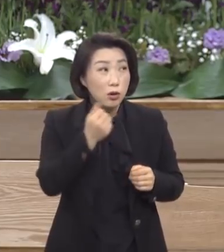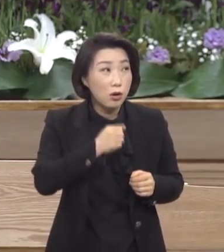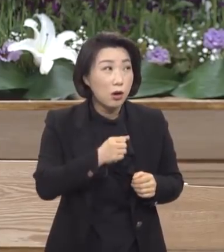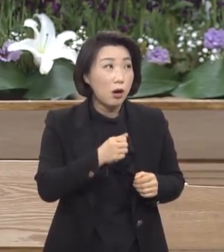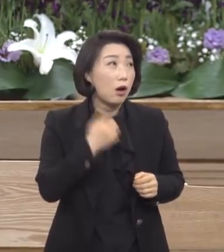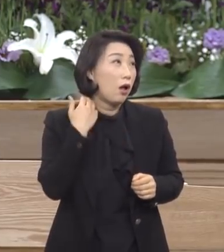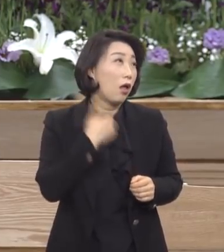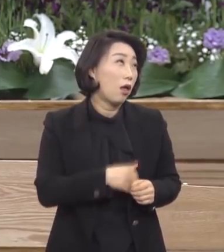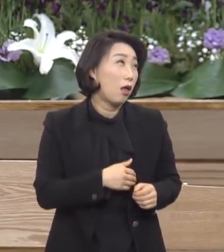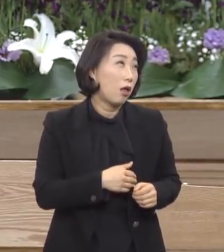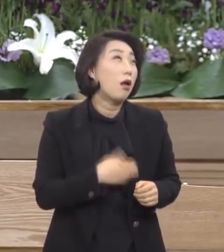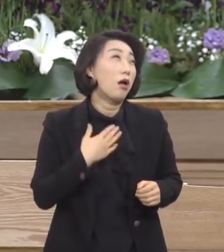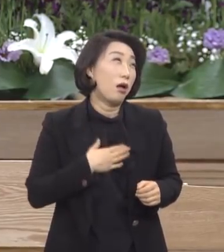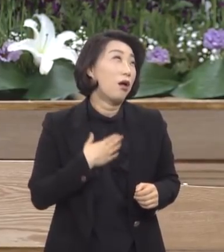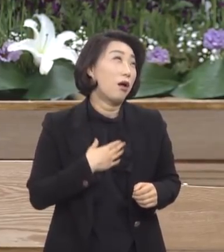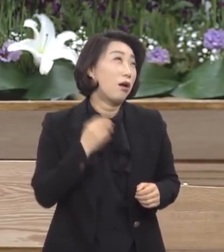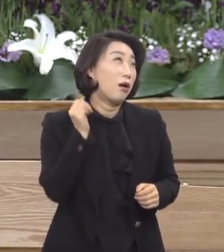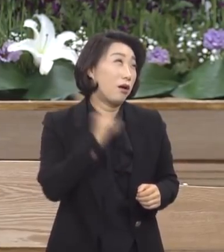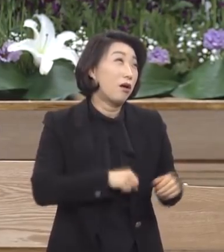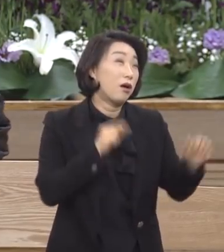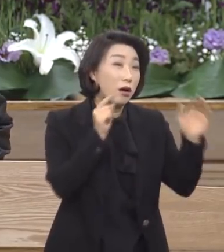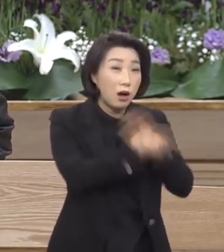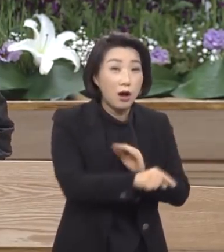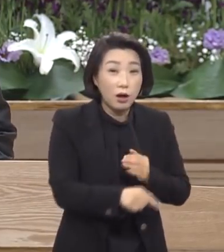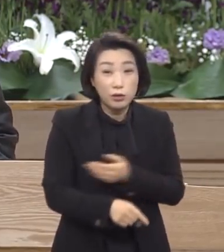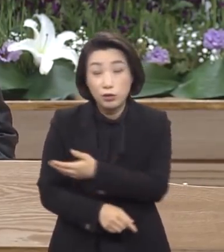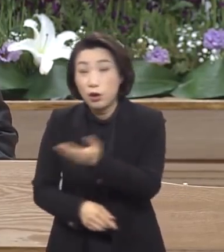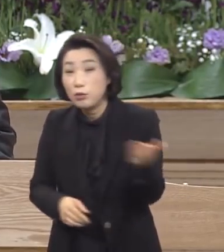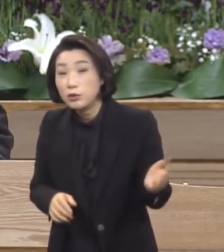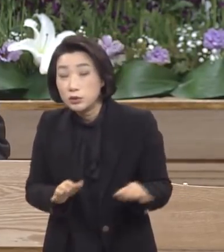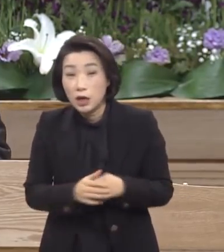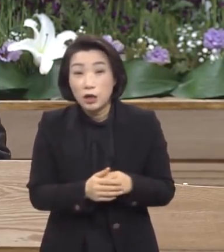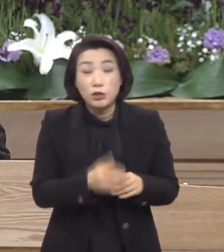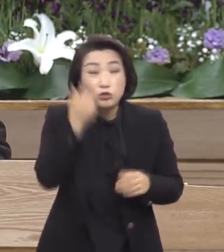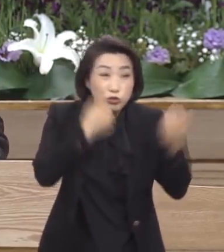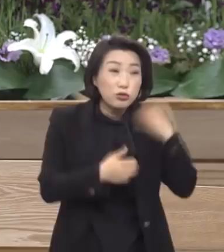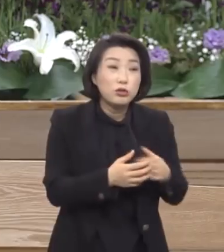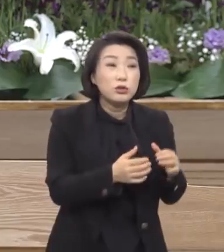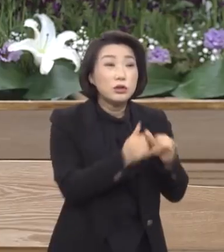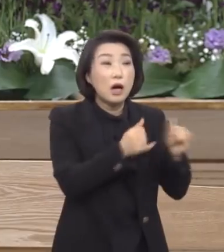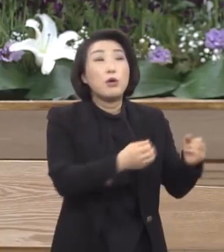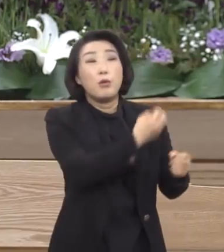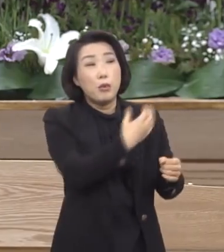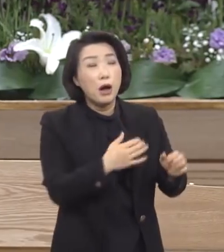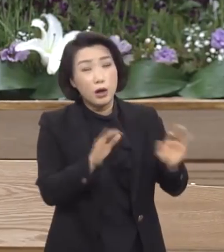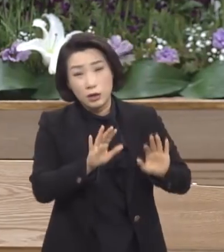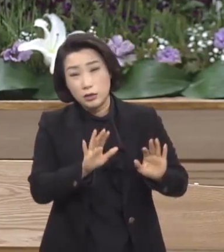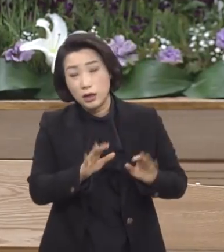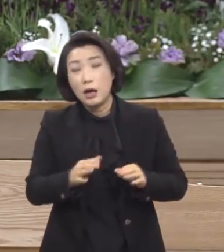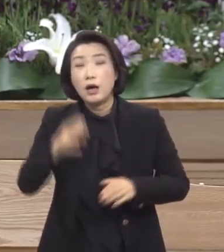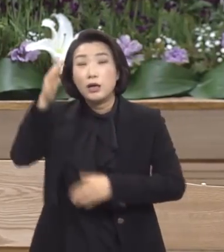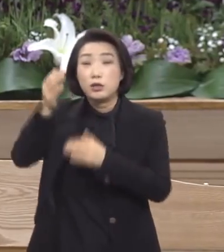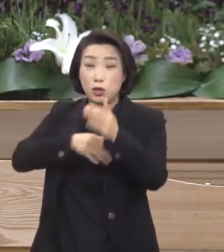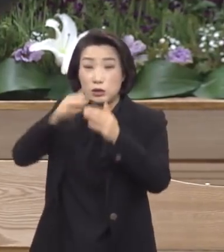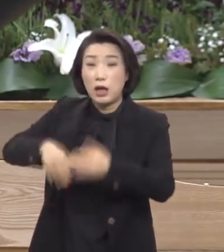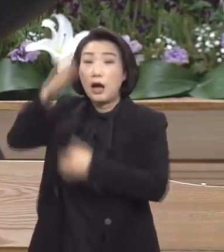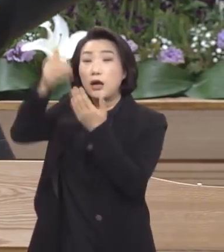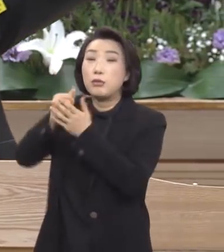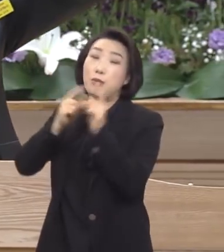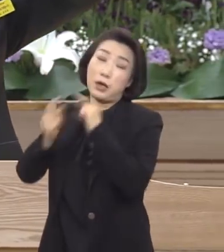수가 없으니까 가. 우리는 누구의 말보다 절대적인 말씀은 하나님 말씀이야.